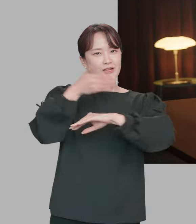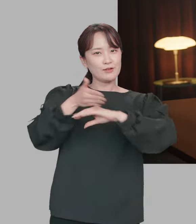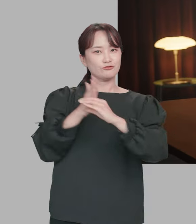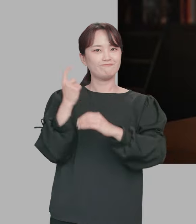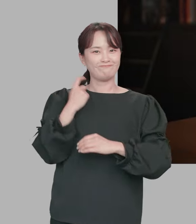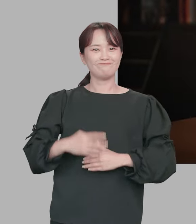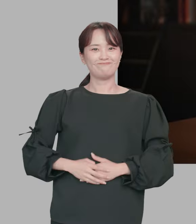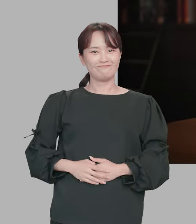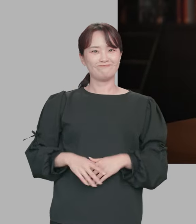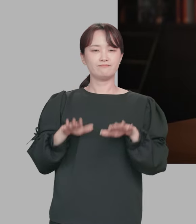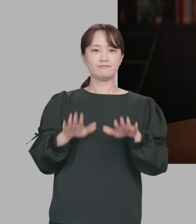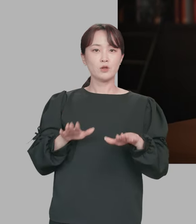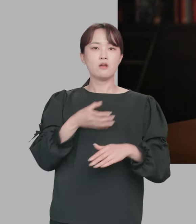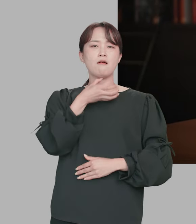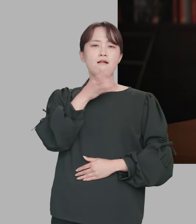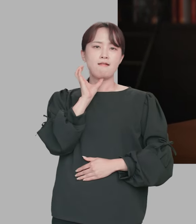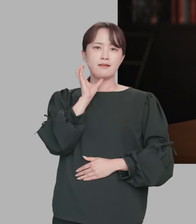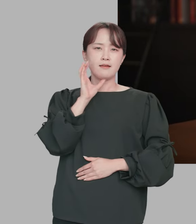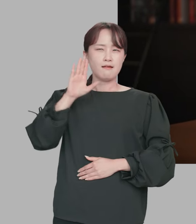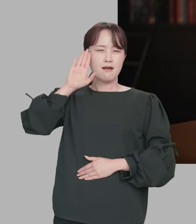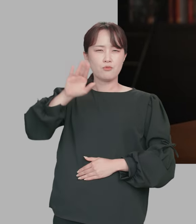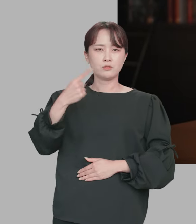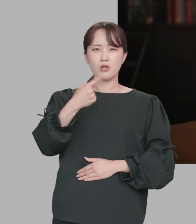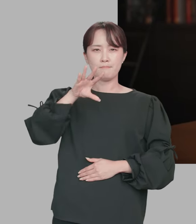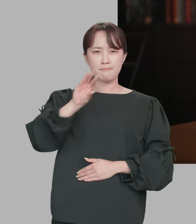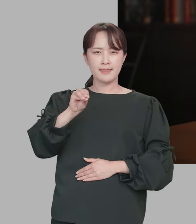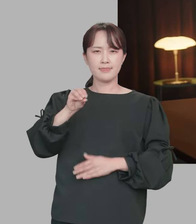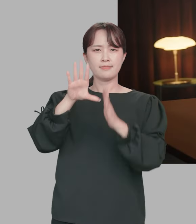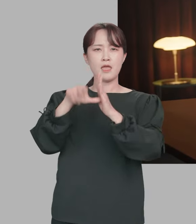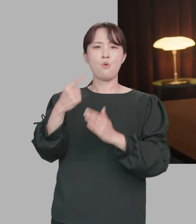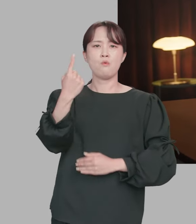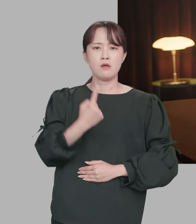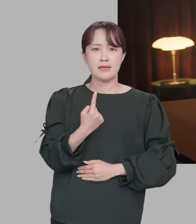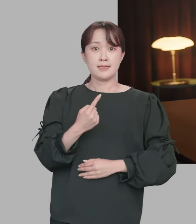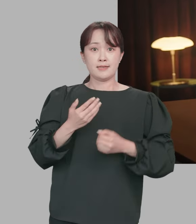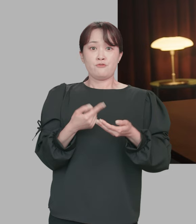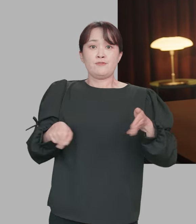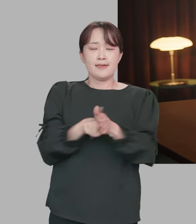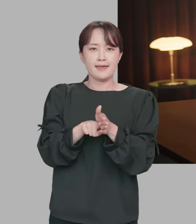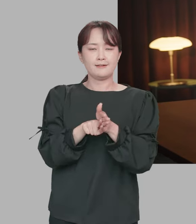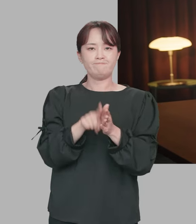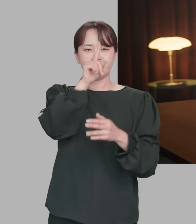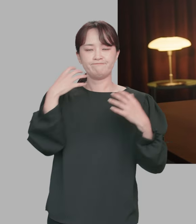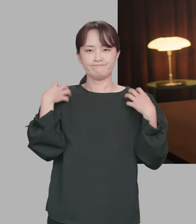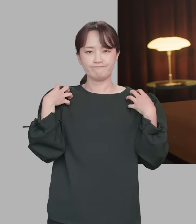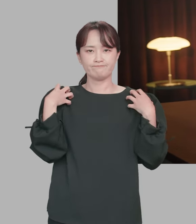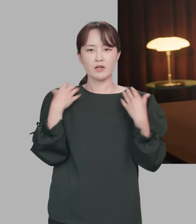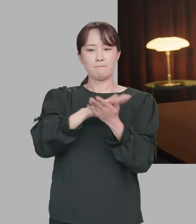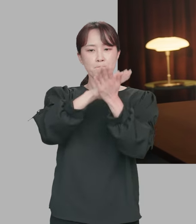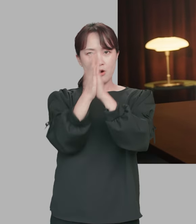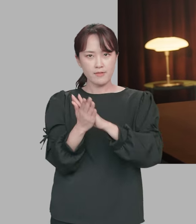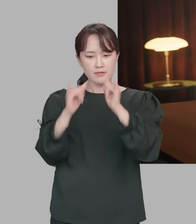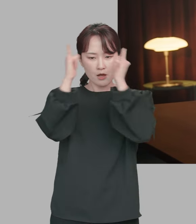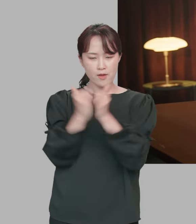합니다. 오늘은 어르신 1000만 시대를 앞둔 현 시점에서 정부에서도 이런 급속한 변화에 맞춰